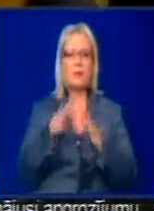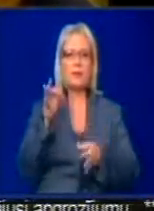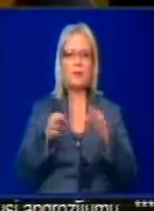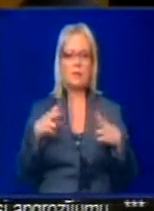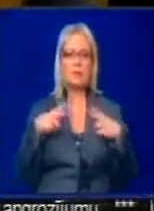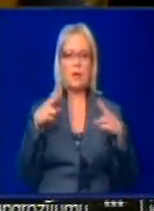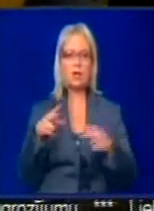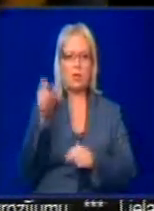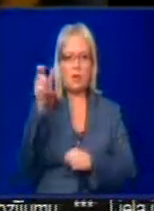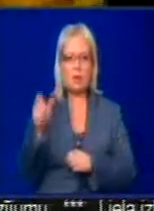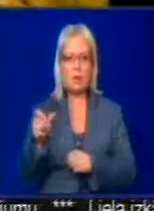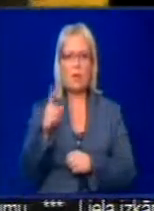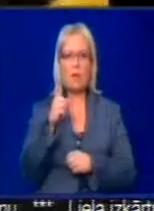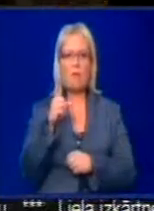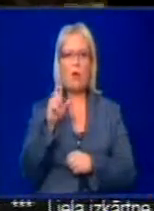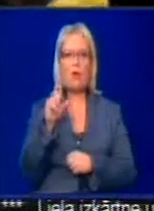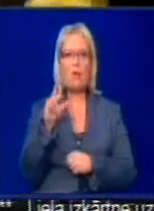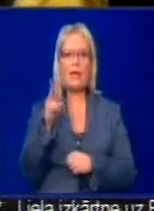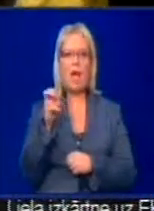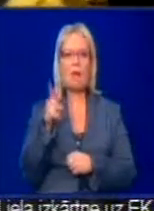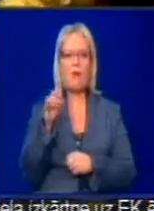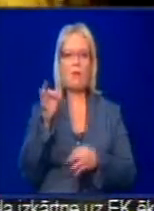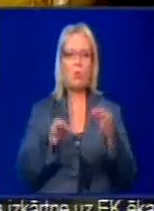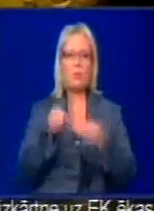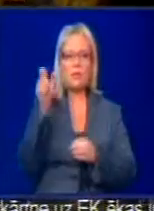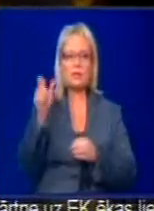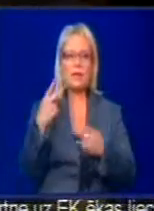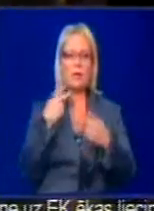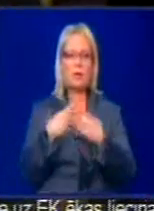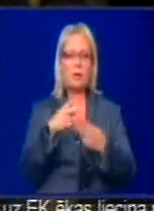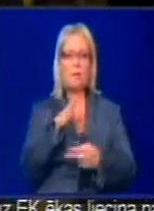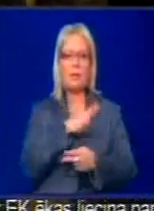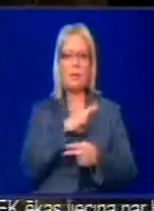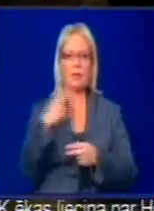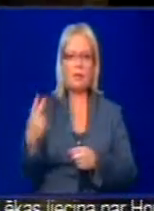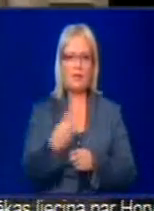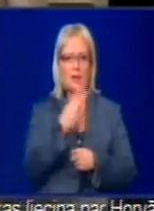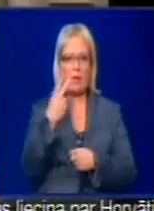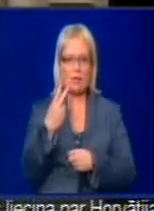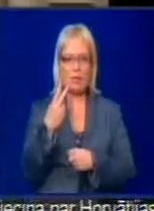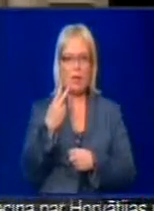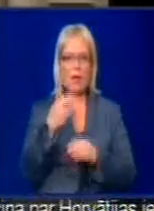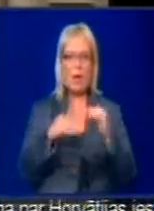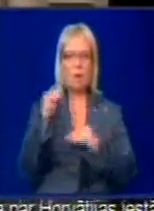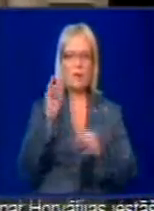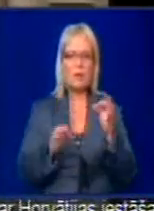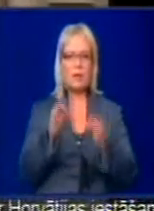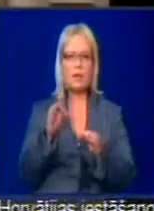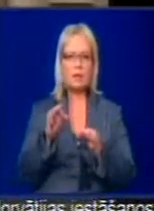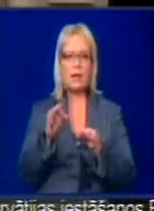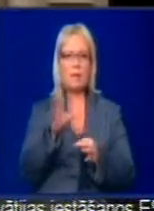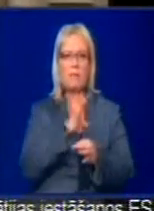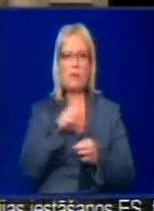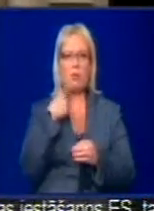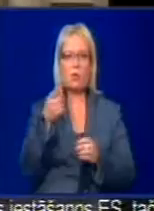tiesas priekšsēdētāja Irēna Poļakarpova. Notiesātā ieslodzījumā pavadīja nepilnus 2 gadus, augstākā tiesa Poļakarpovai